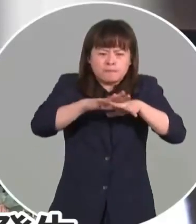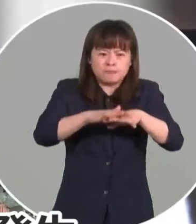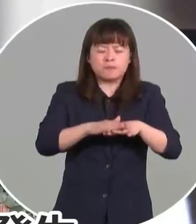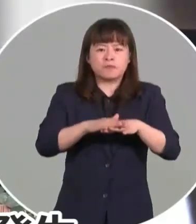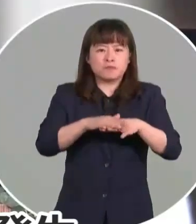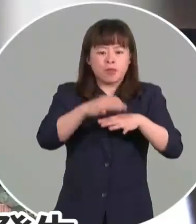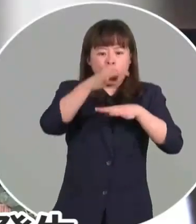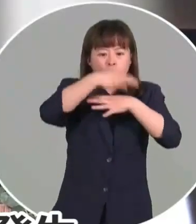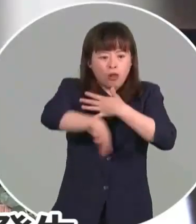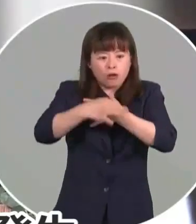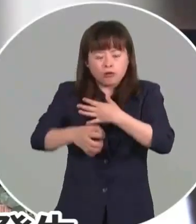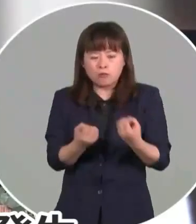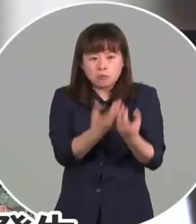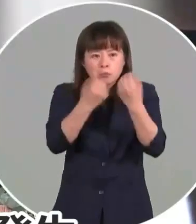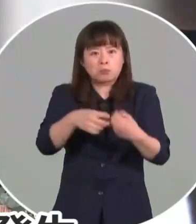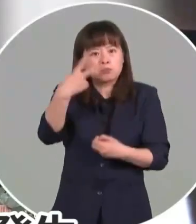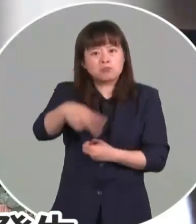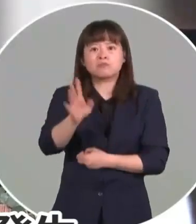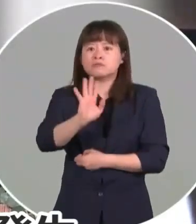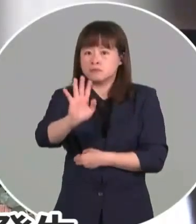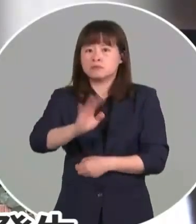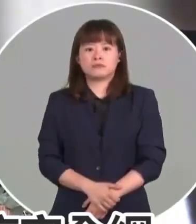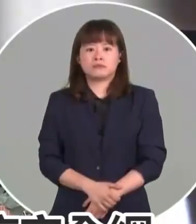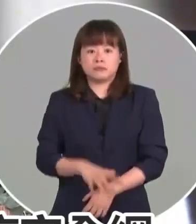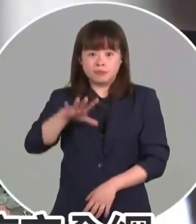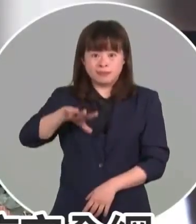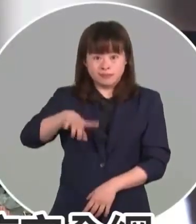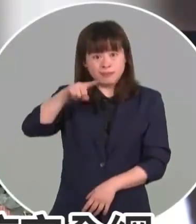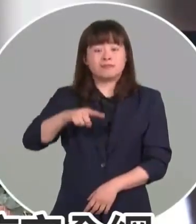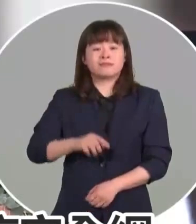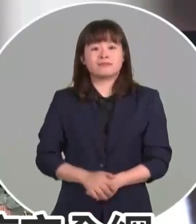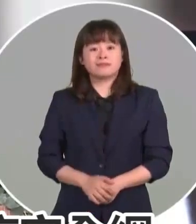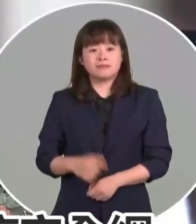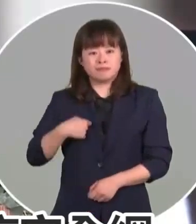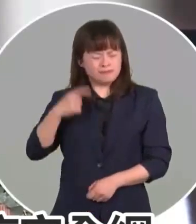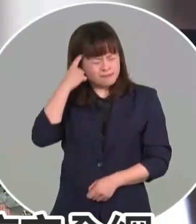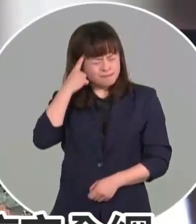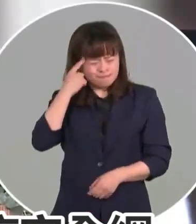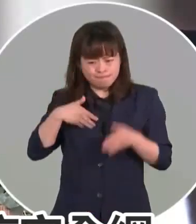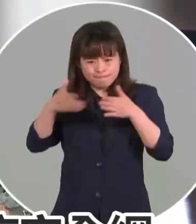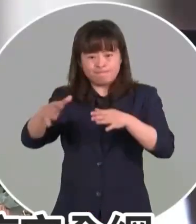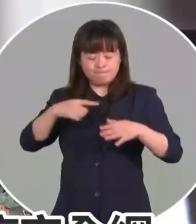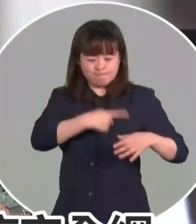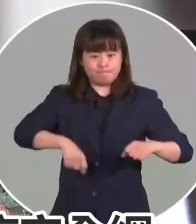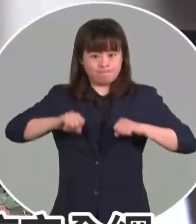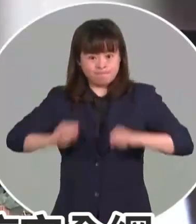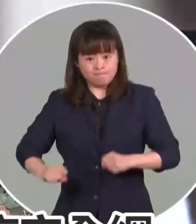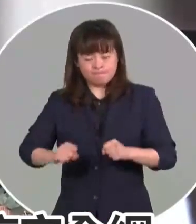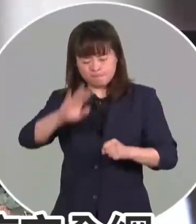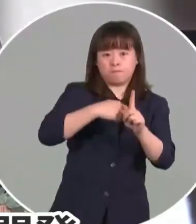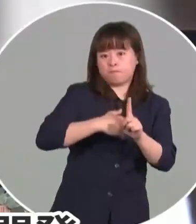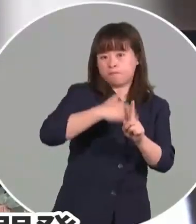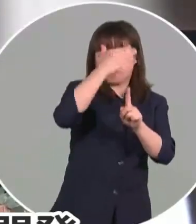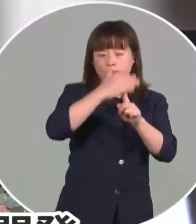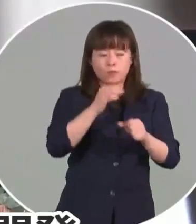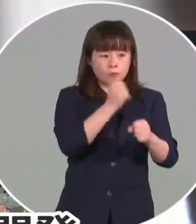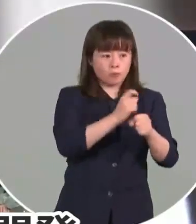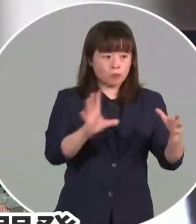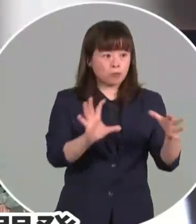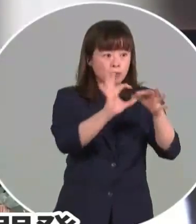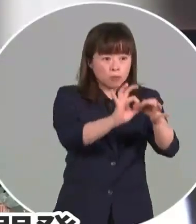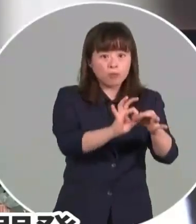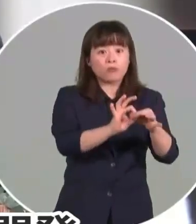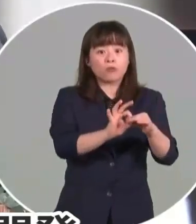尽量不要让遗憾的事情再发生。首先，我们要更强化健康跟防疫安全网，结合产